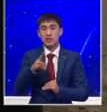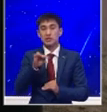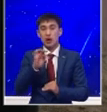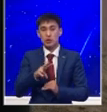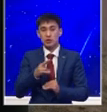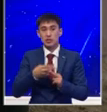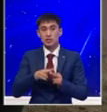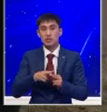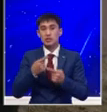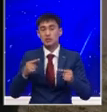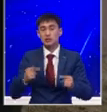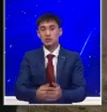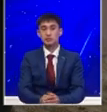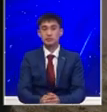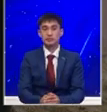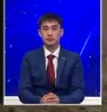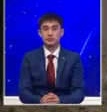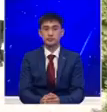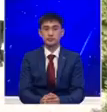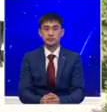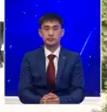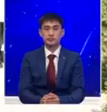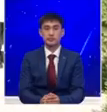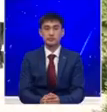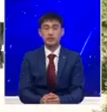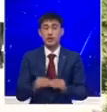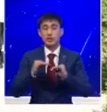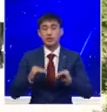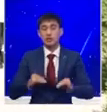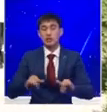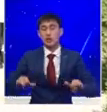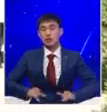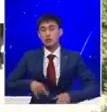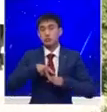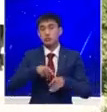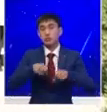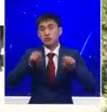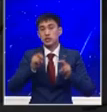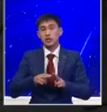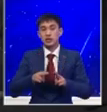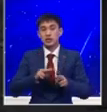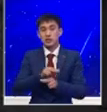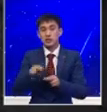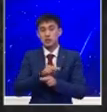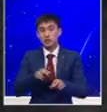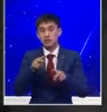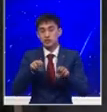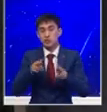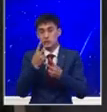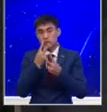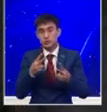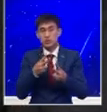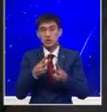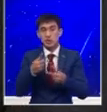при наличии ренген снимка дети катаются на лошадях и проходят специальную терапию под наблюдением специалистов из